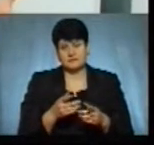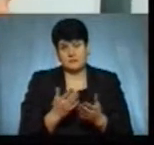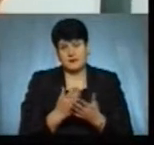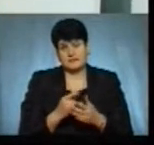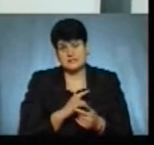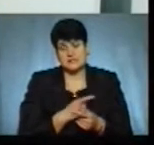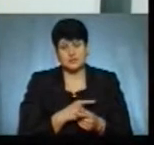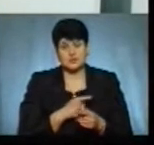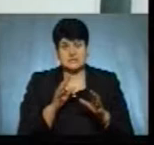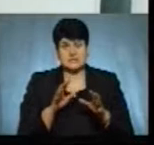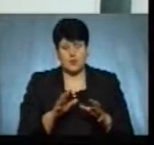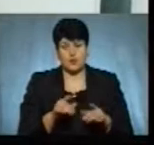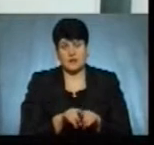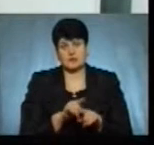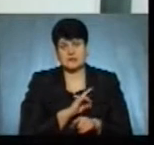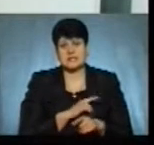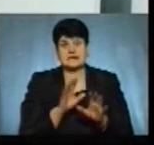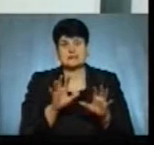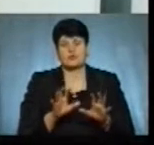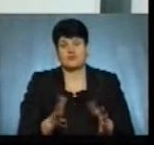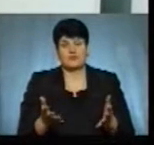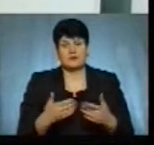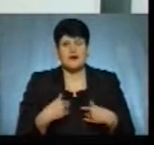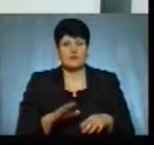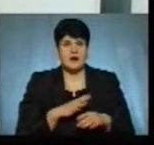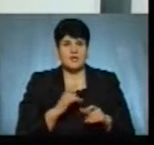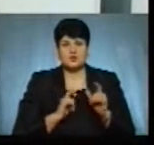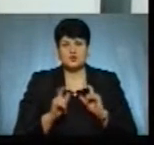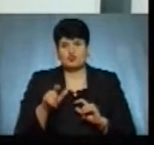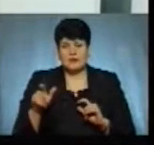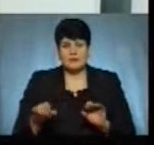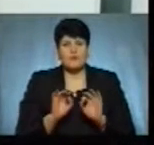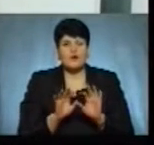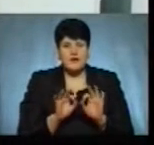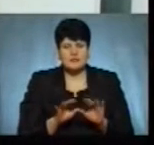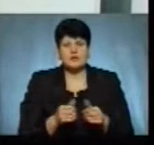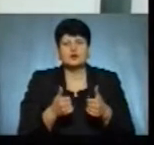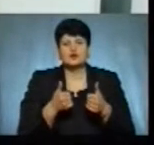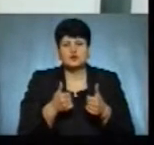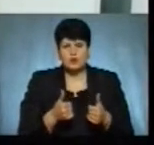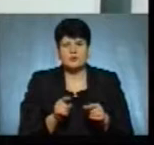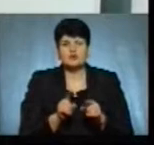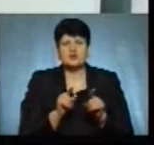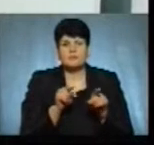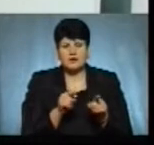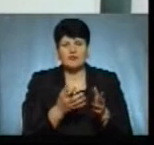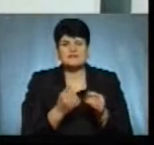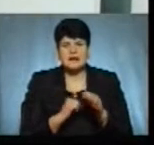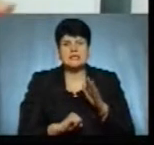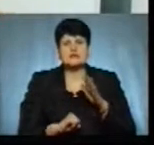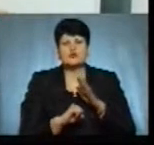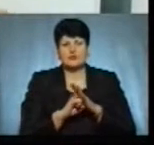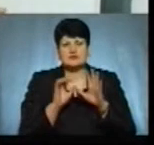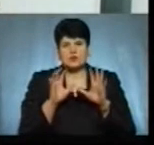і на всі 25 років. Я іноді студентам пояснюю, що добре, що цей декрет ми, умовно кажучи, взяли основу